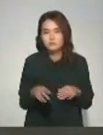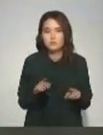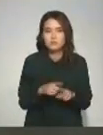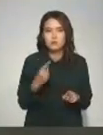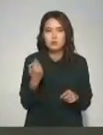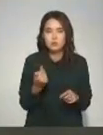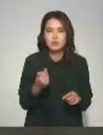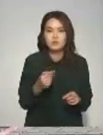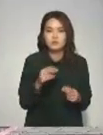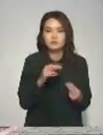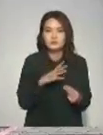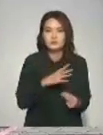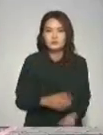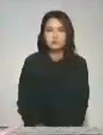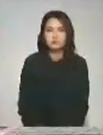лежала в больнице с детьми.